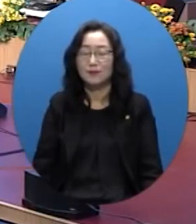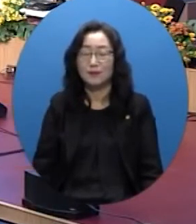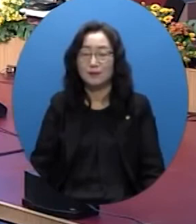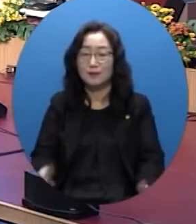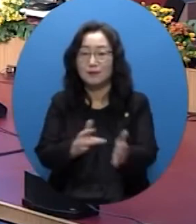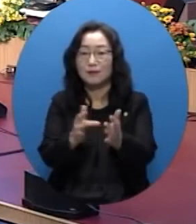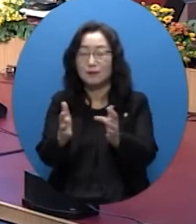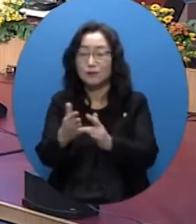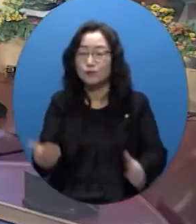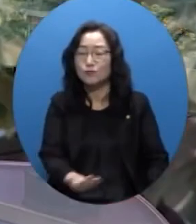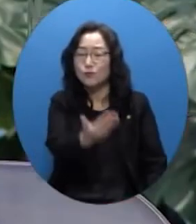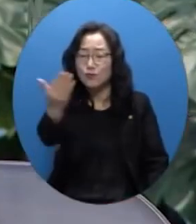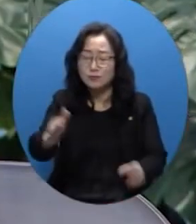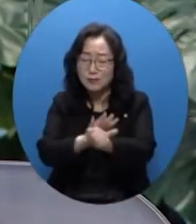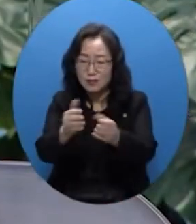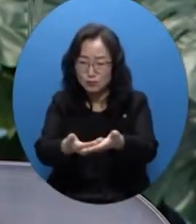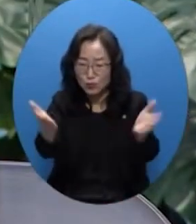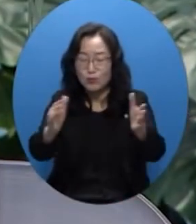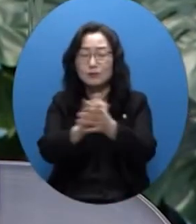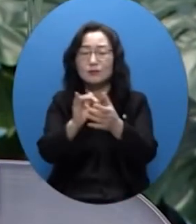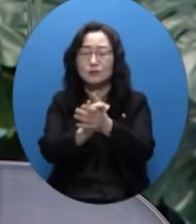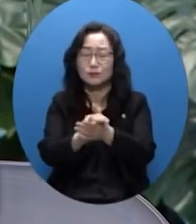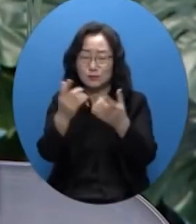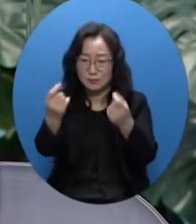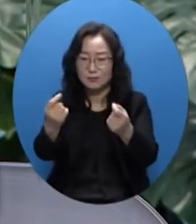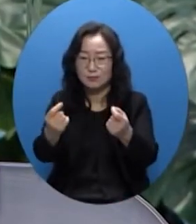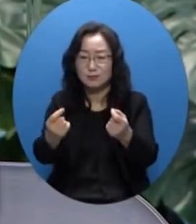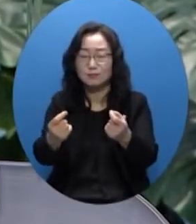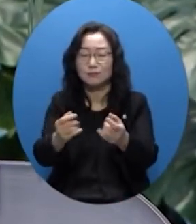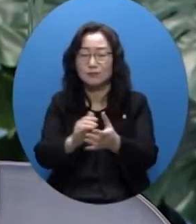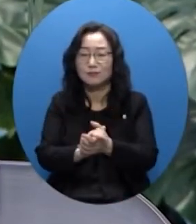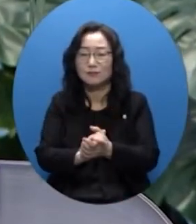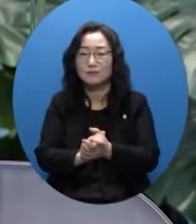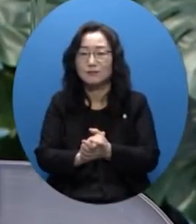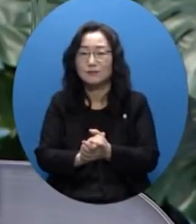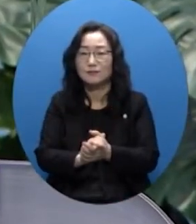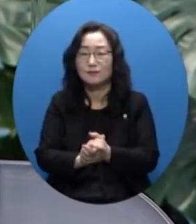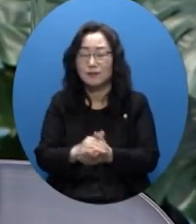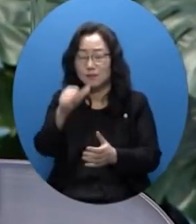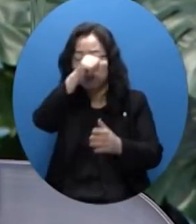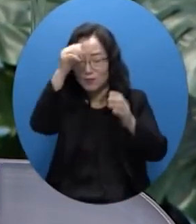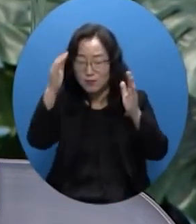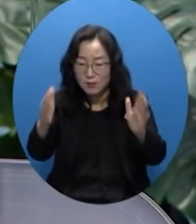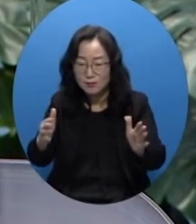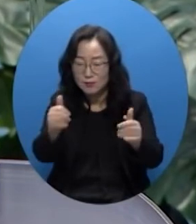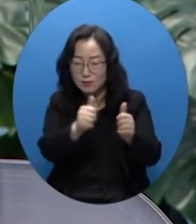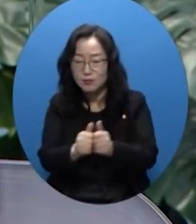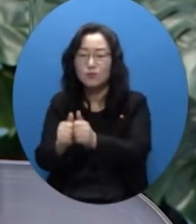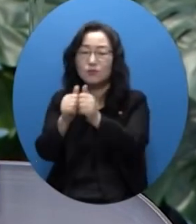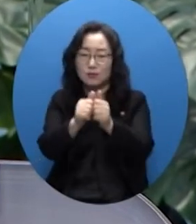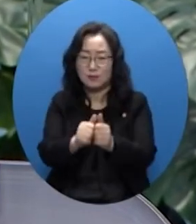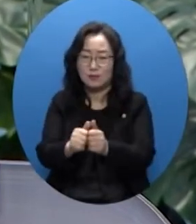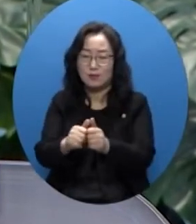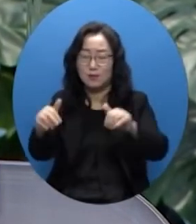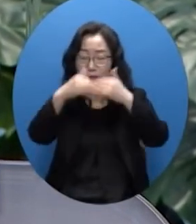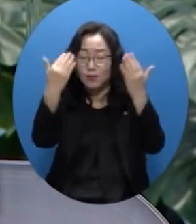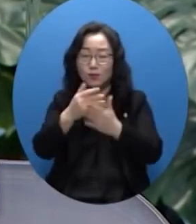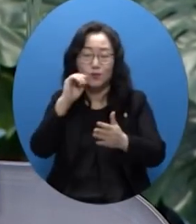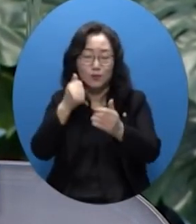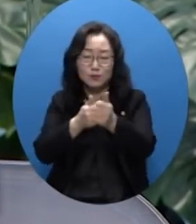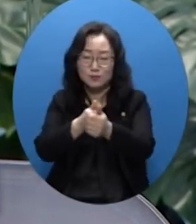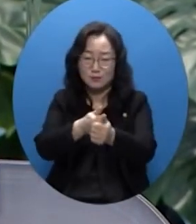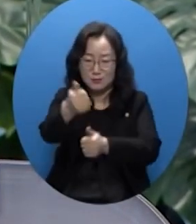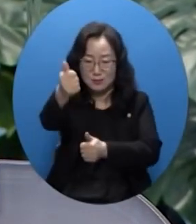22 하고 살았습니다 옆에 치과 대주 주셨어 한 평생 결과가 통해 하시며 모든 어려 보이게